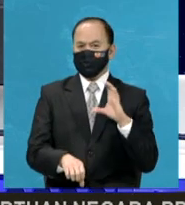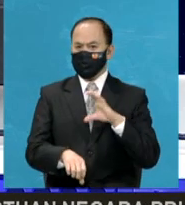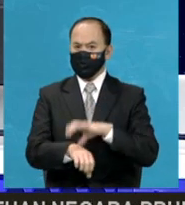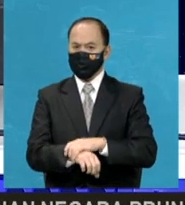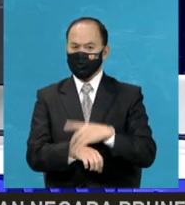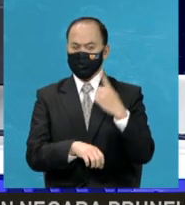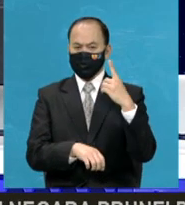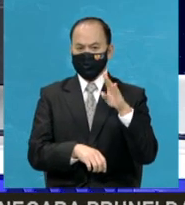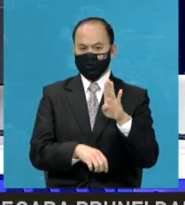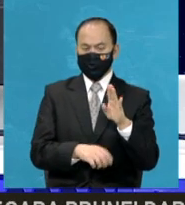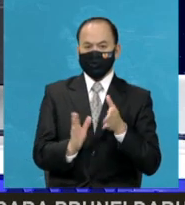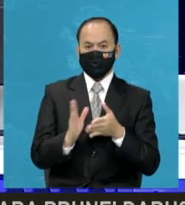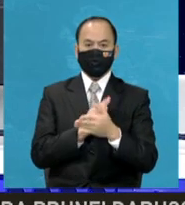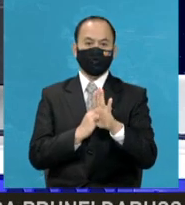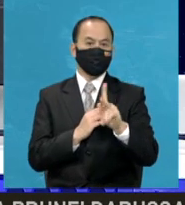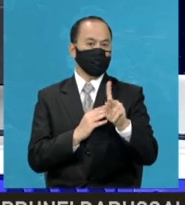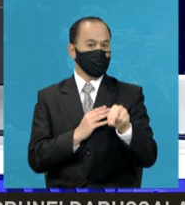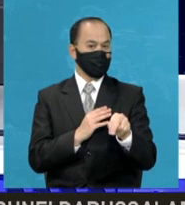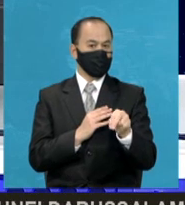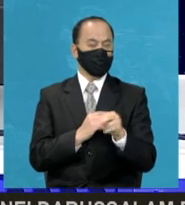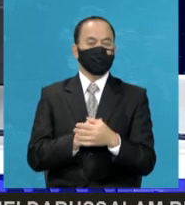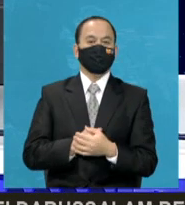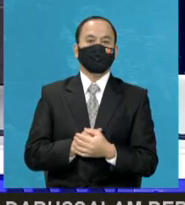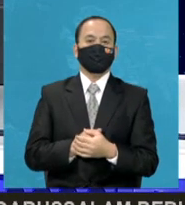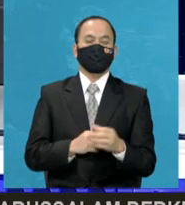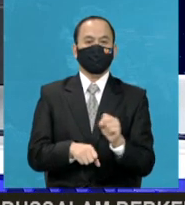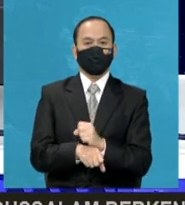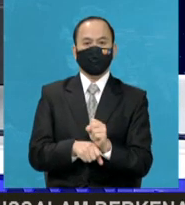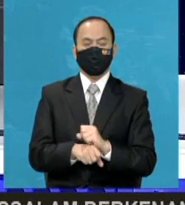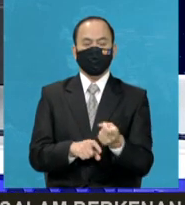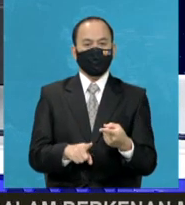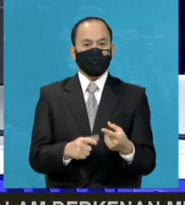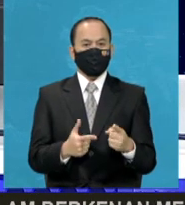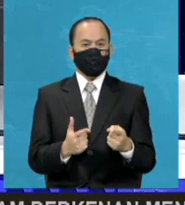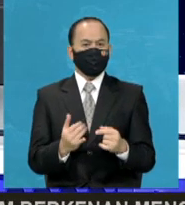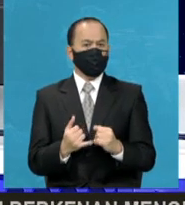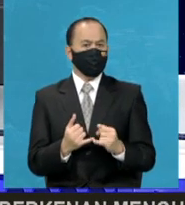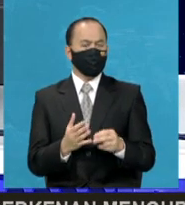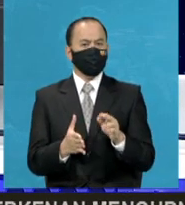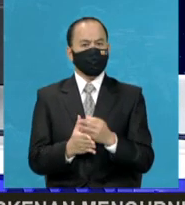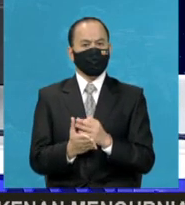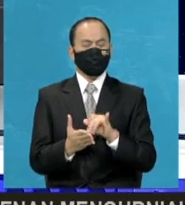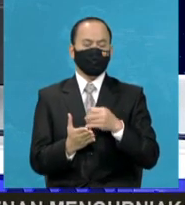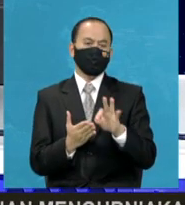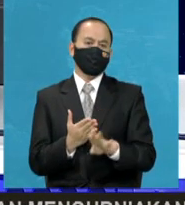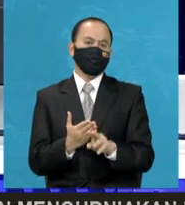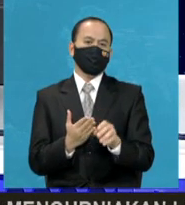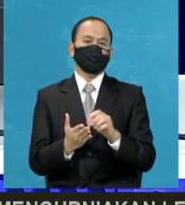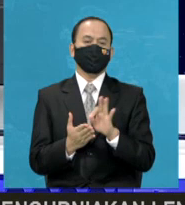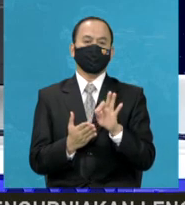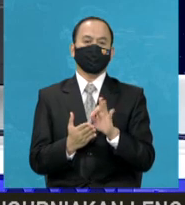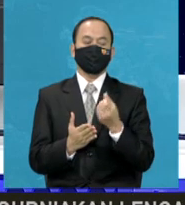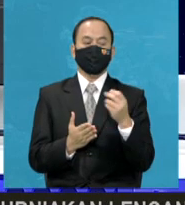berkas oleh Barokallah narkotik BKN dalam operasi yang dijalankan pada hujung bulan Januari sehingga 19 Februari